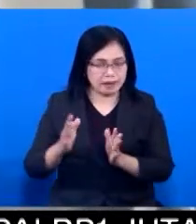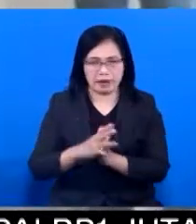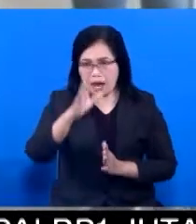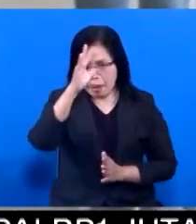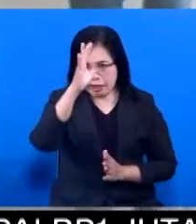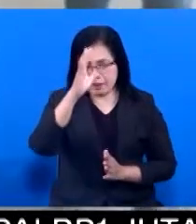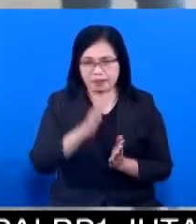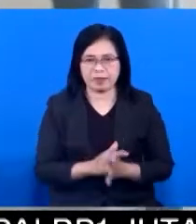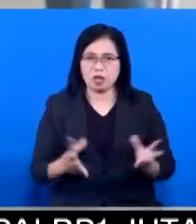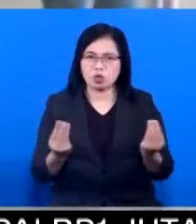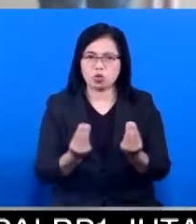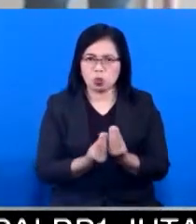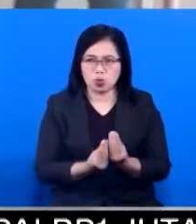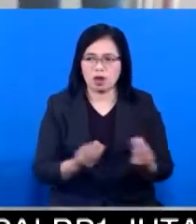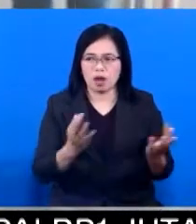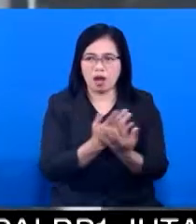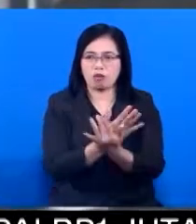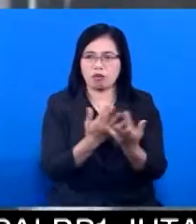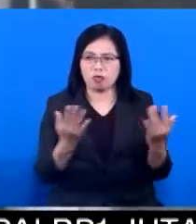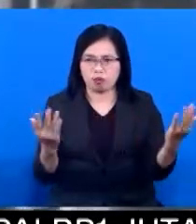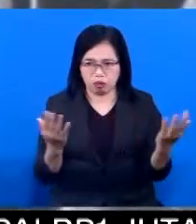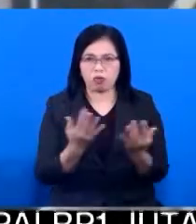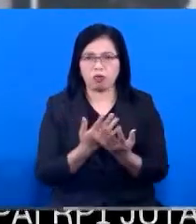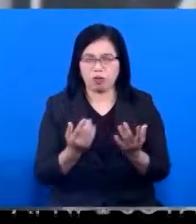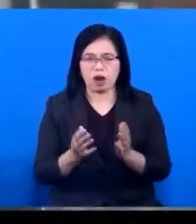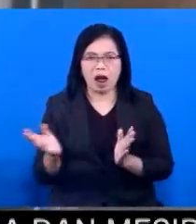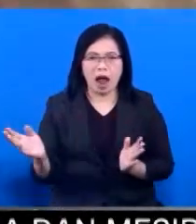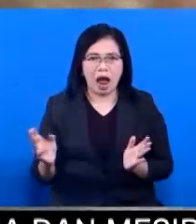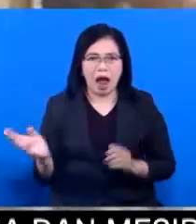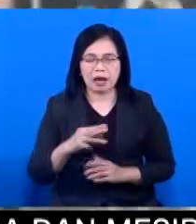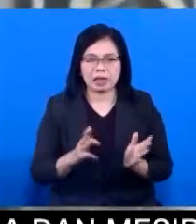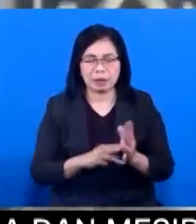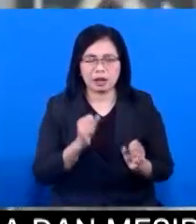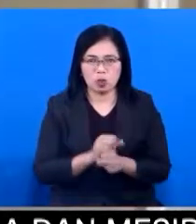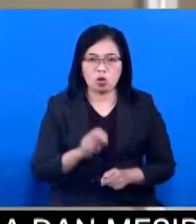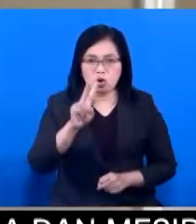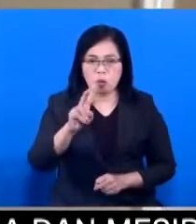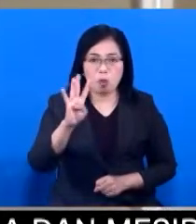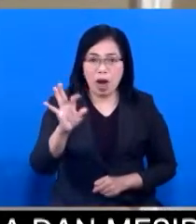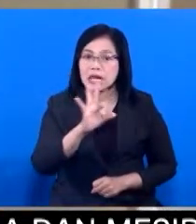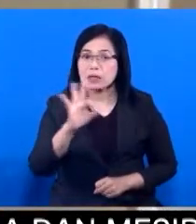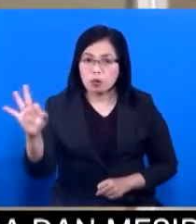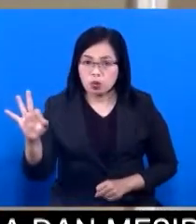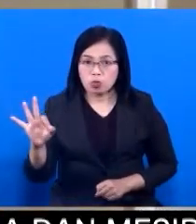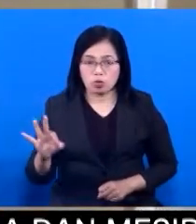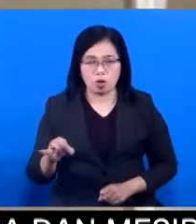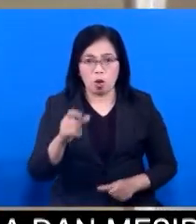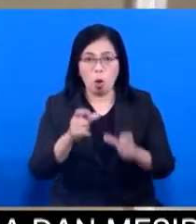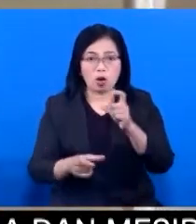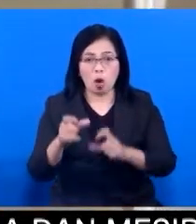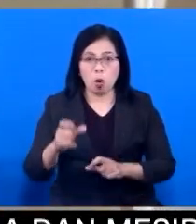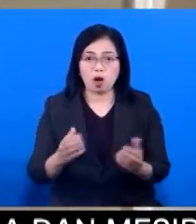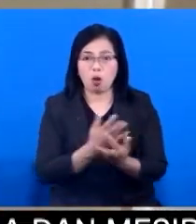mencatat, jumlah arus penumpang di terminal domestik per hari Minggu mencapai total sekitar 24.000 orang. Ada penumpang keberangkatan mencapai